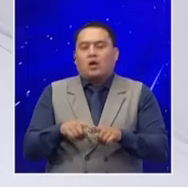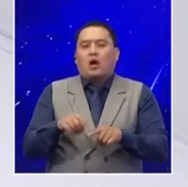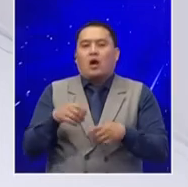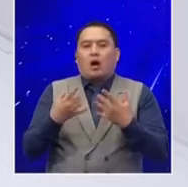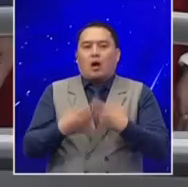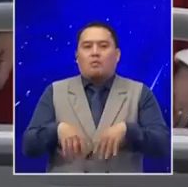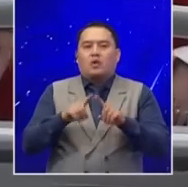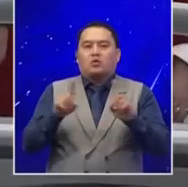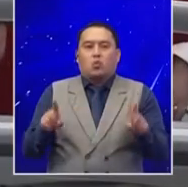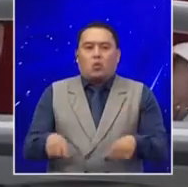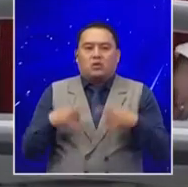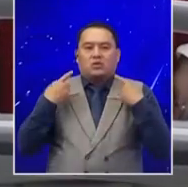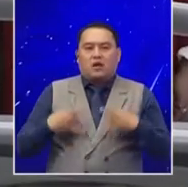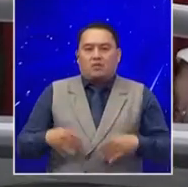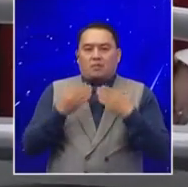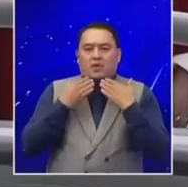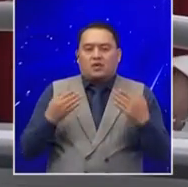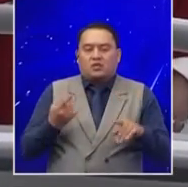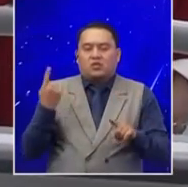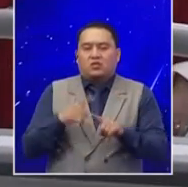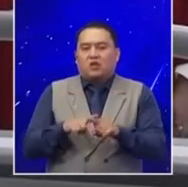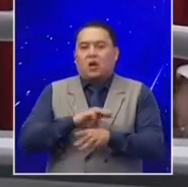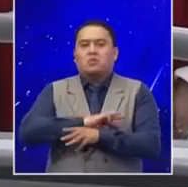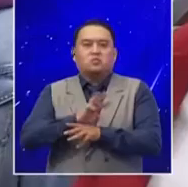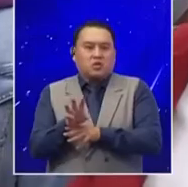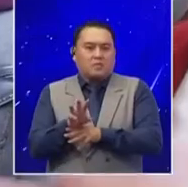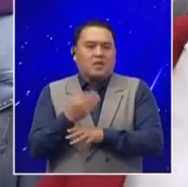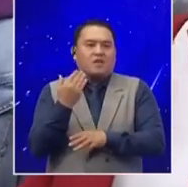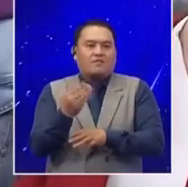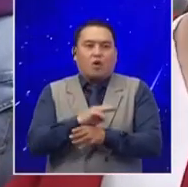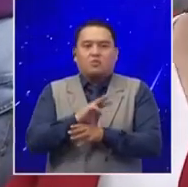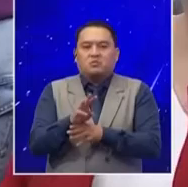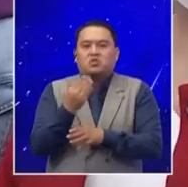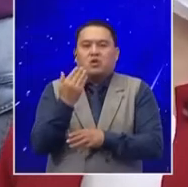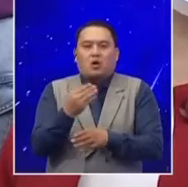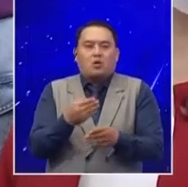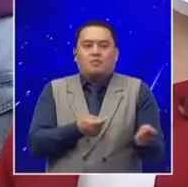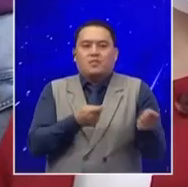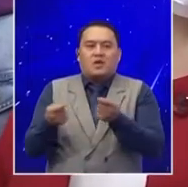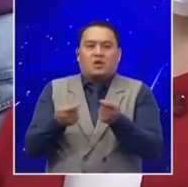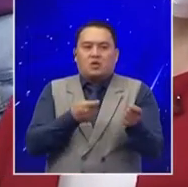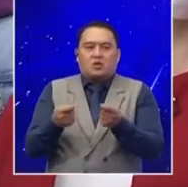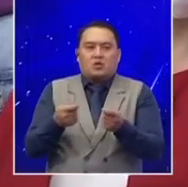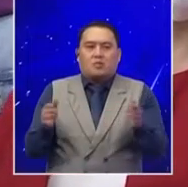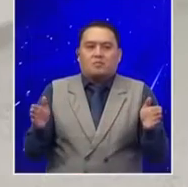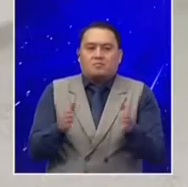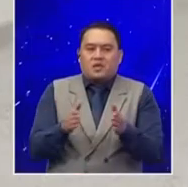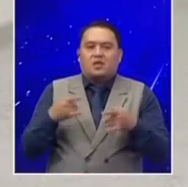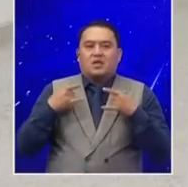аппаратов, здесь и рентген-кабинет последнего слова техобеспечения. В его оснащении и передвижные